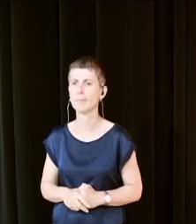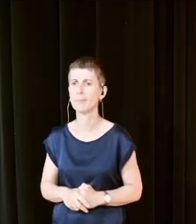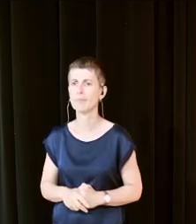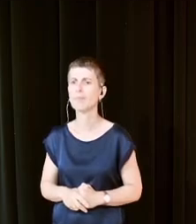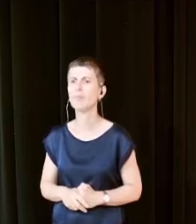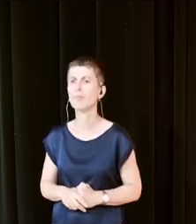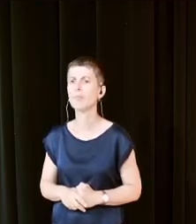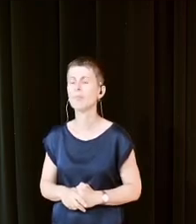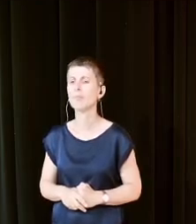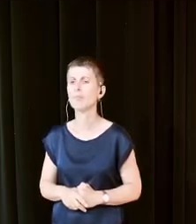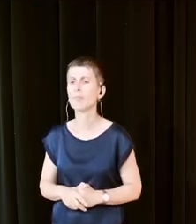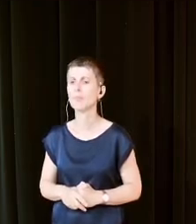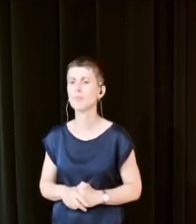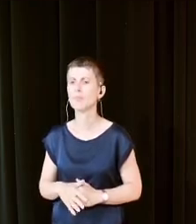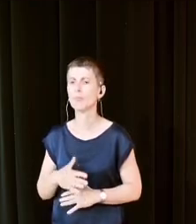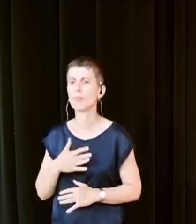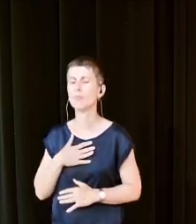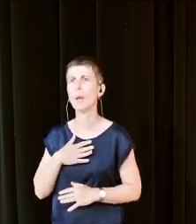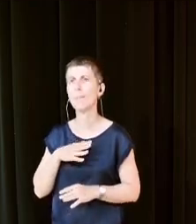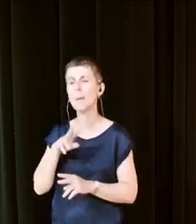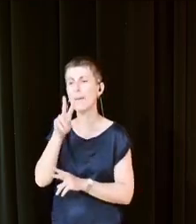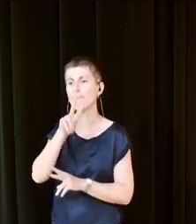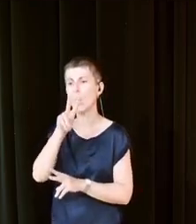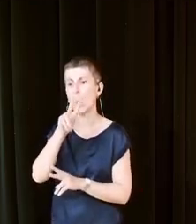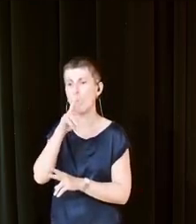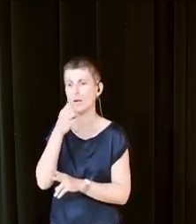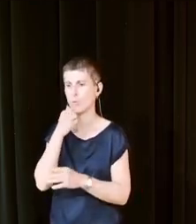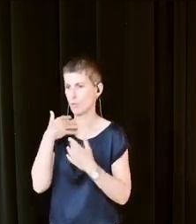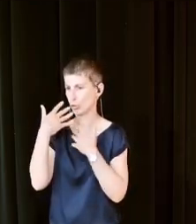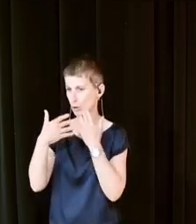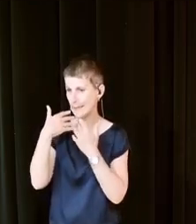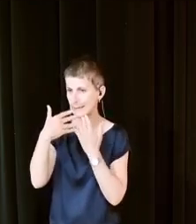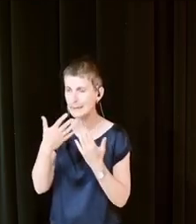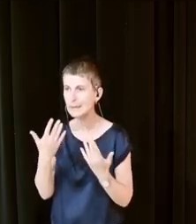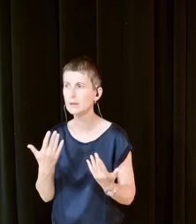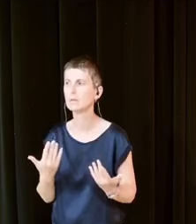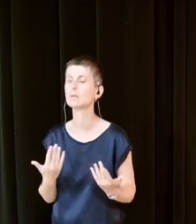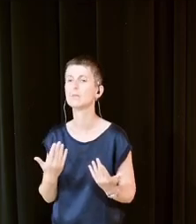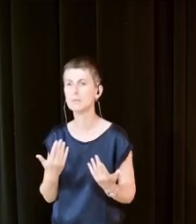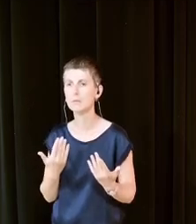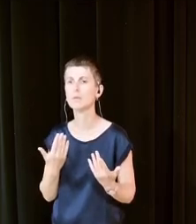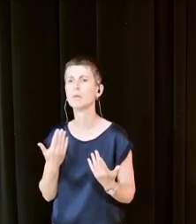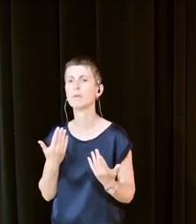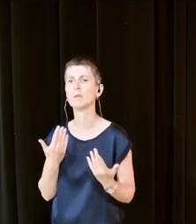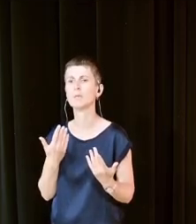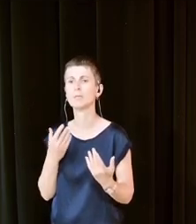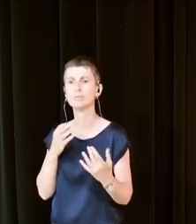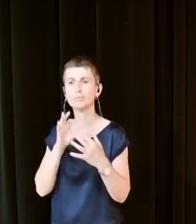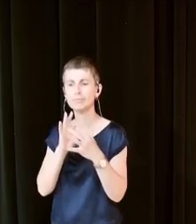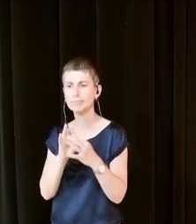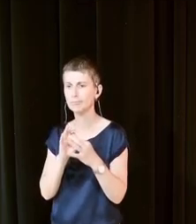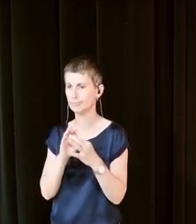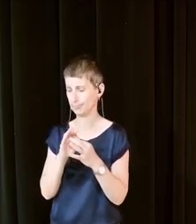Ich wollte eher eine Beobachtung teilen, dass ich nämlich auch im Zusammenhang mit dem